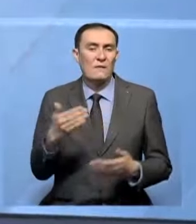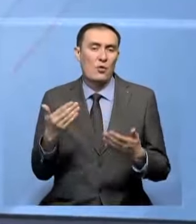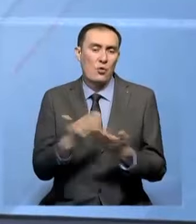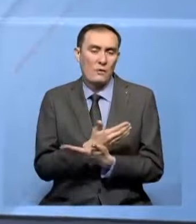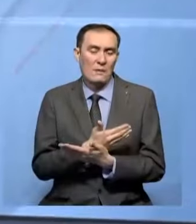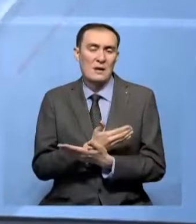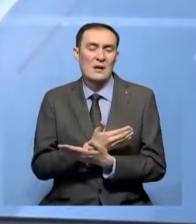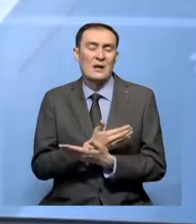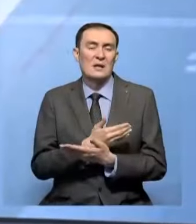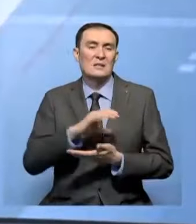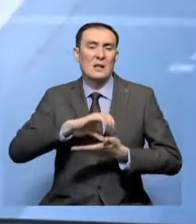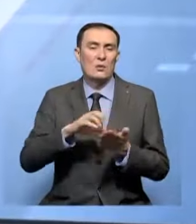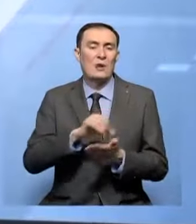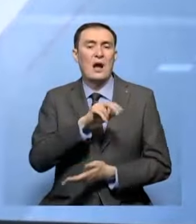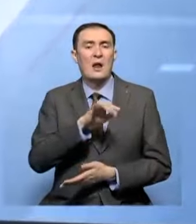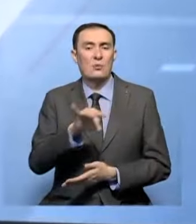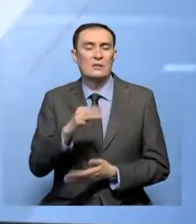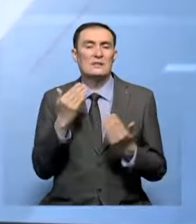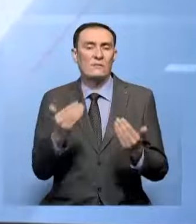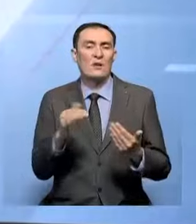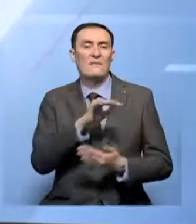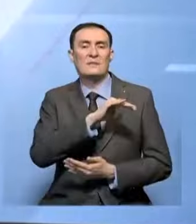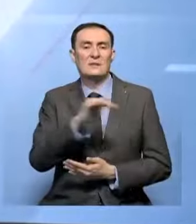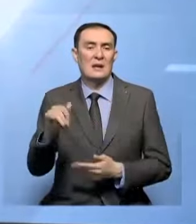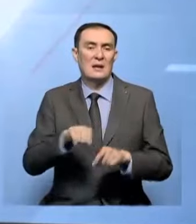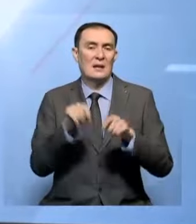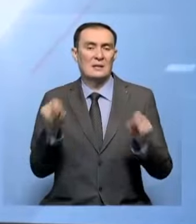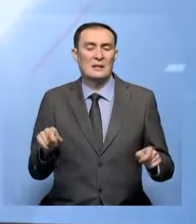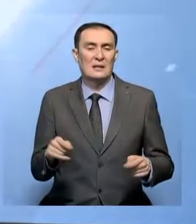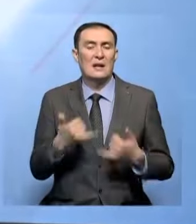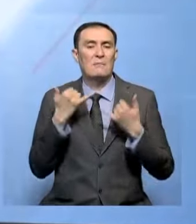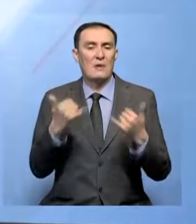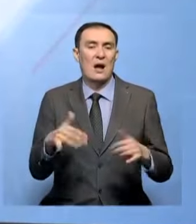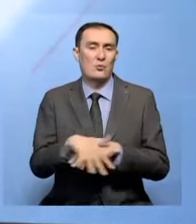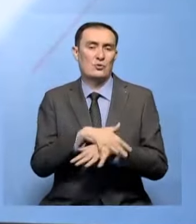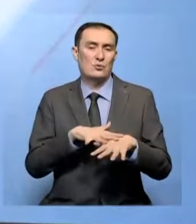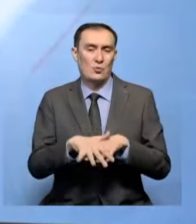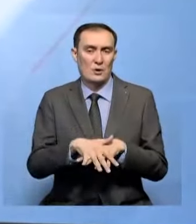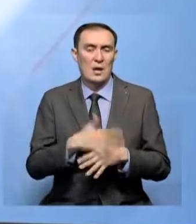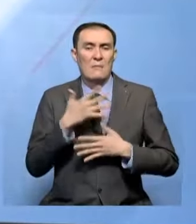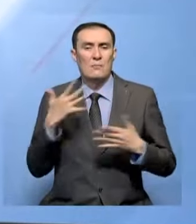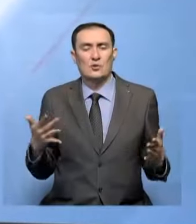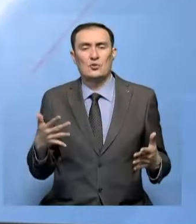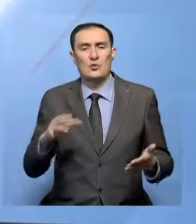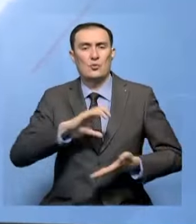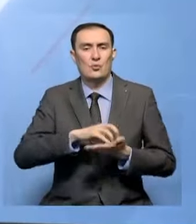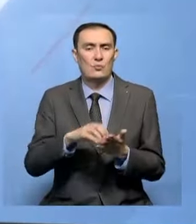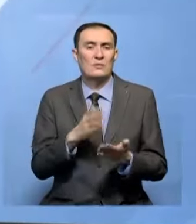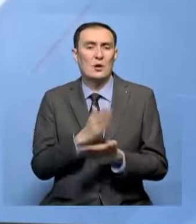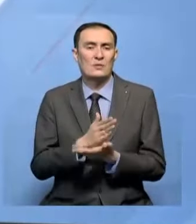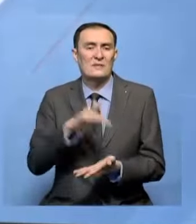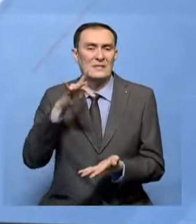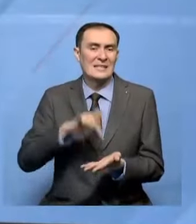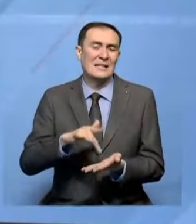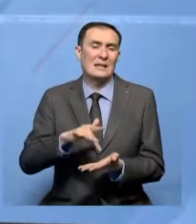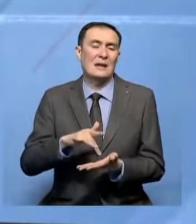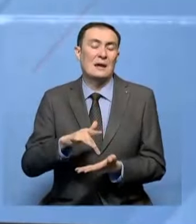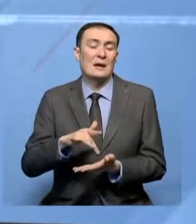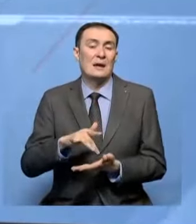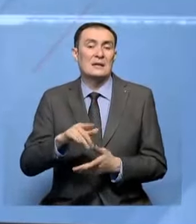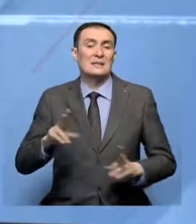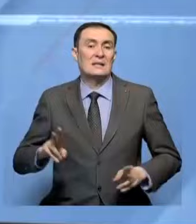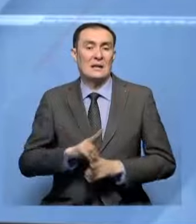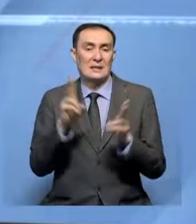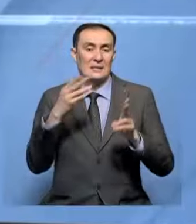новом автосалоне Ар сегодня его официально открыли для большой аудитории просторный шоурум находится в самом центре